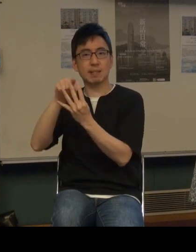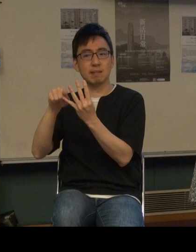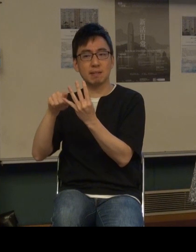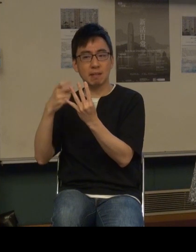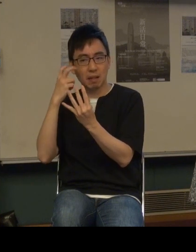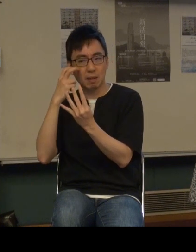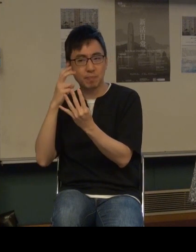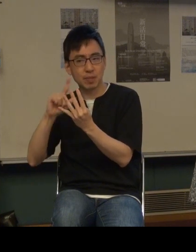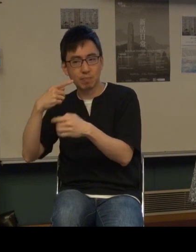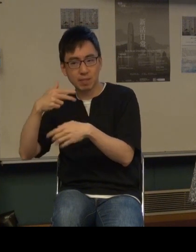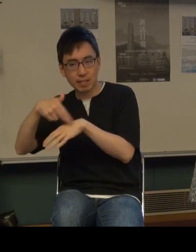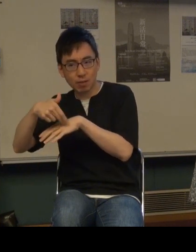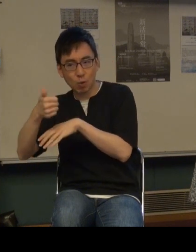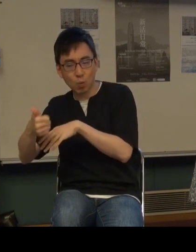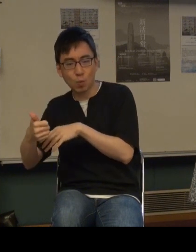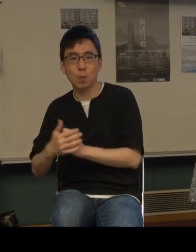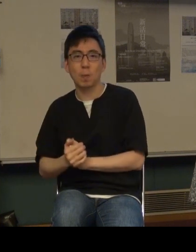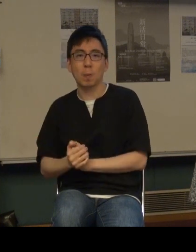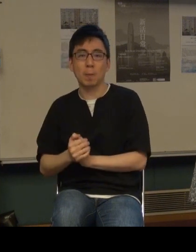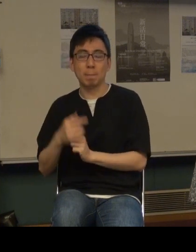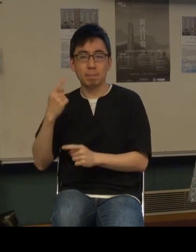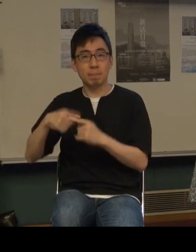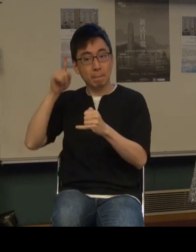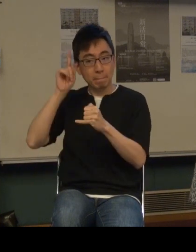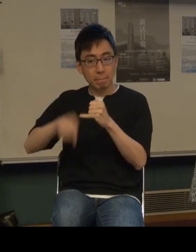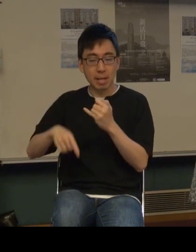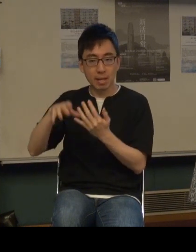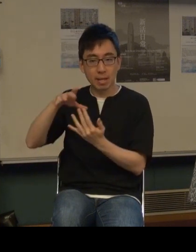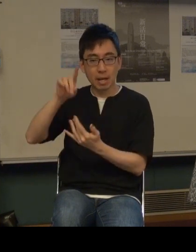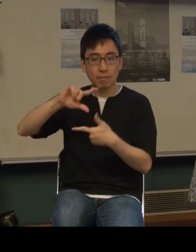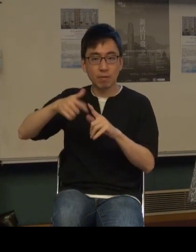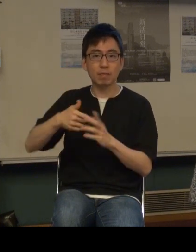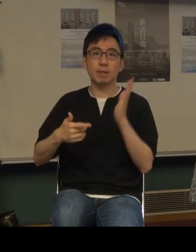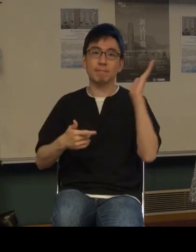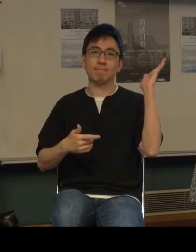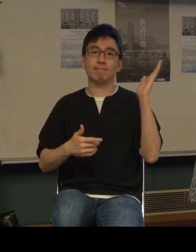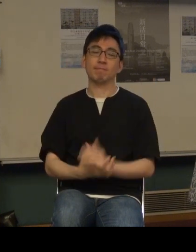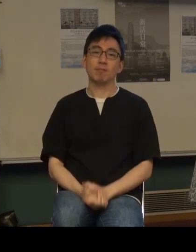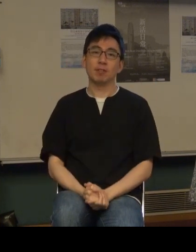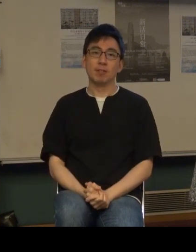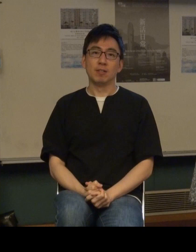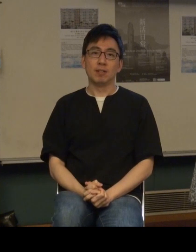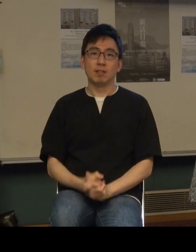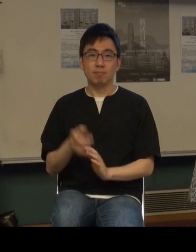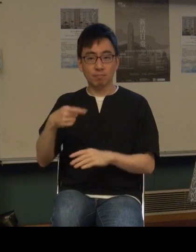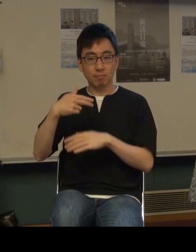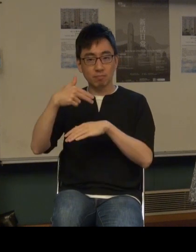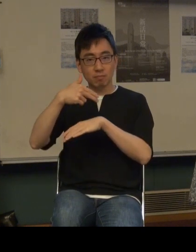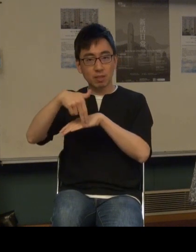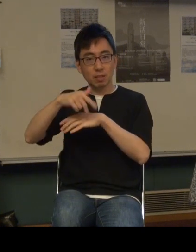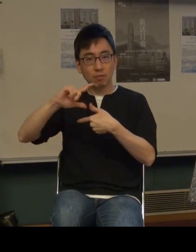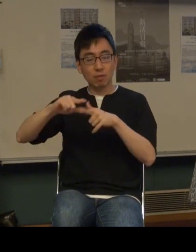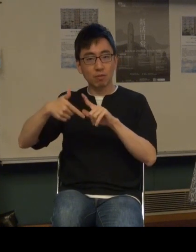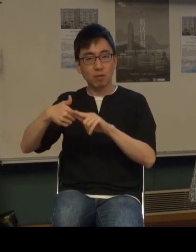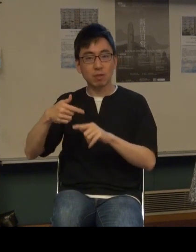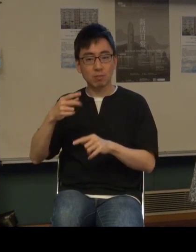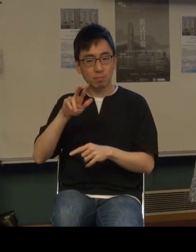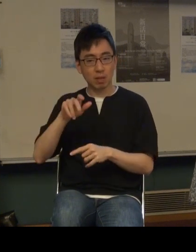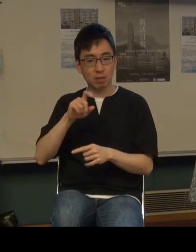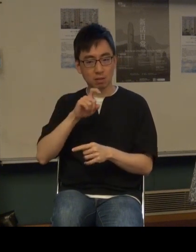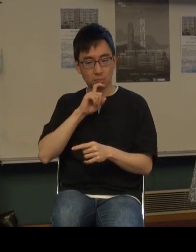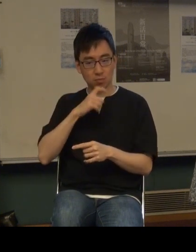編排，點樣規劃間學校嘅。咁啊，最後咧，佢哋又採取咗呢一個嘅方案。嗱，呢個方案咧睇落去咧就係好，